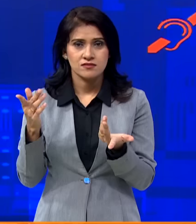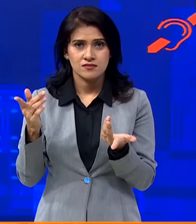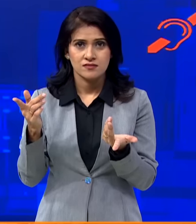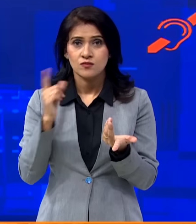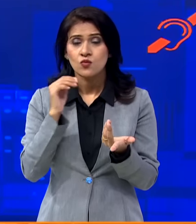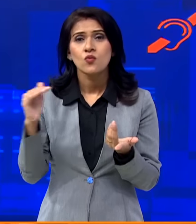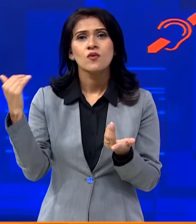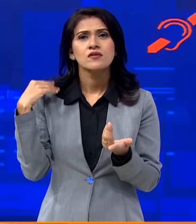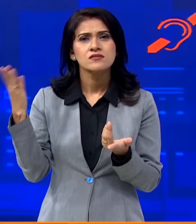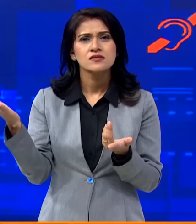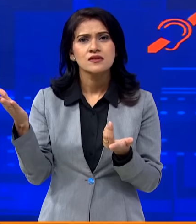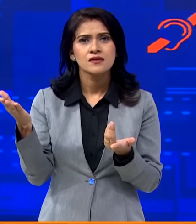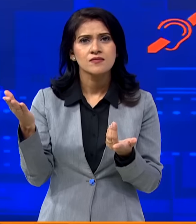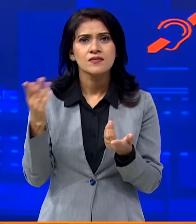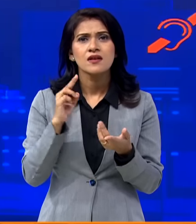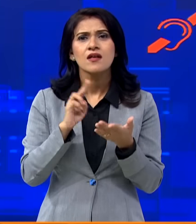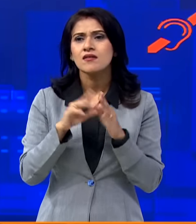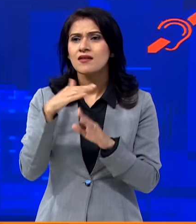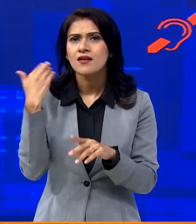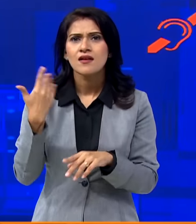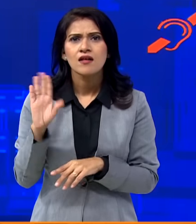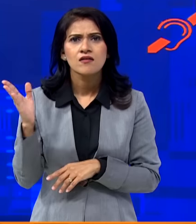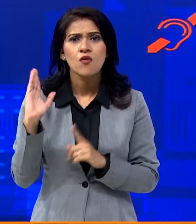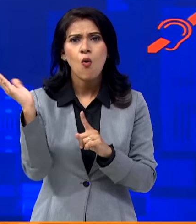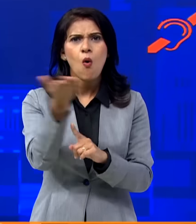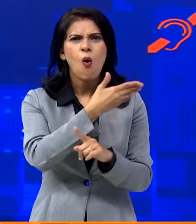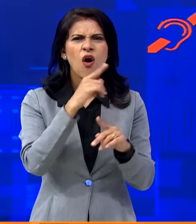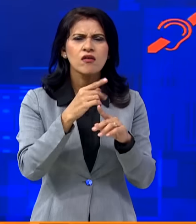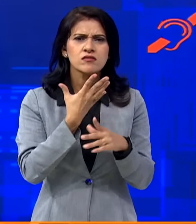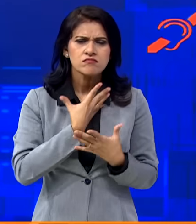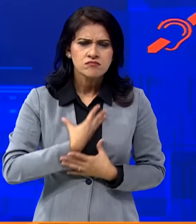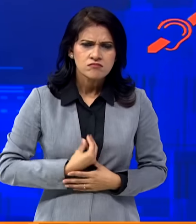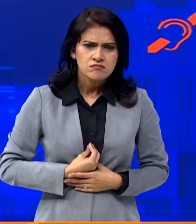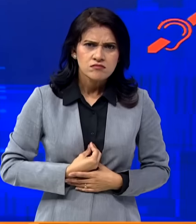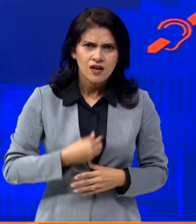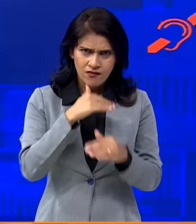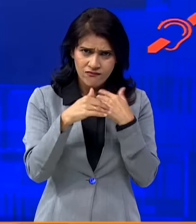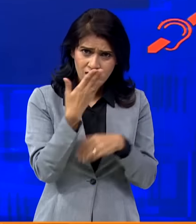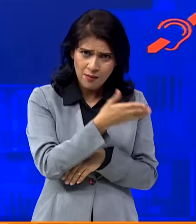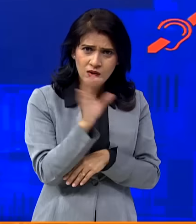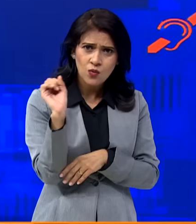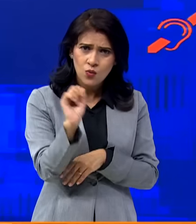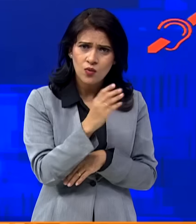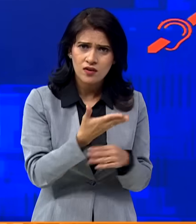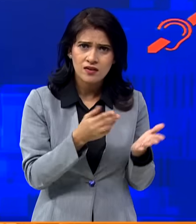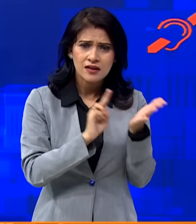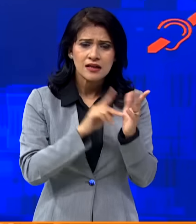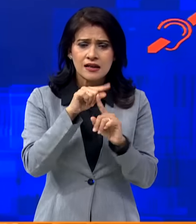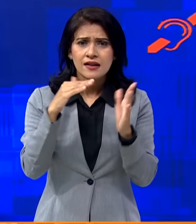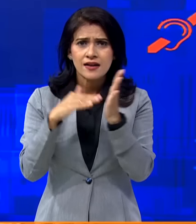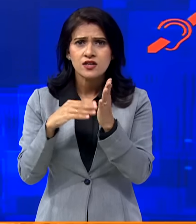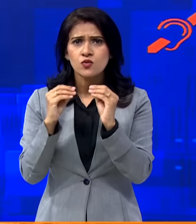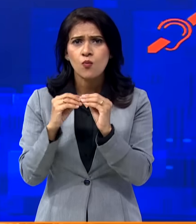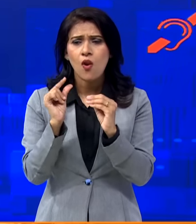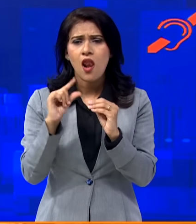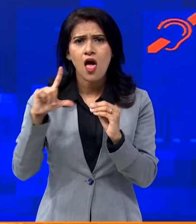गया सारा विपक्ष मातम में है जैसे इनका रिश्तेदार हो अब सवाल उठता है